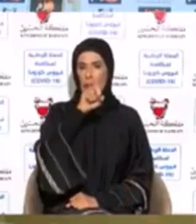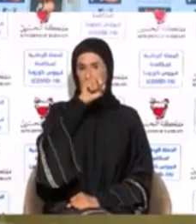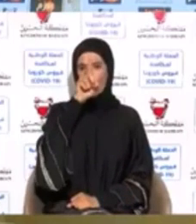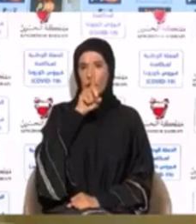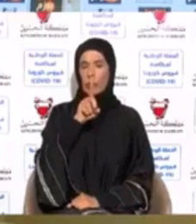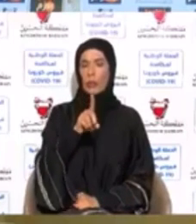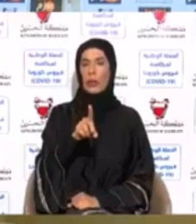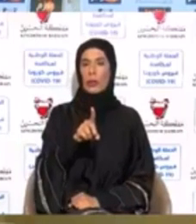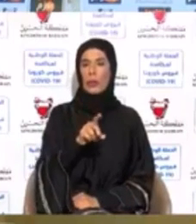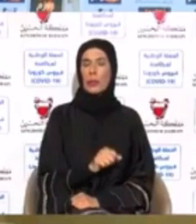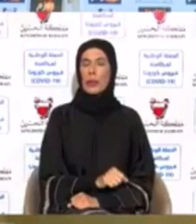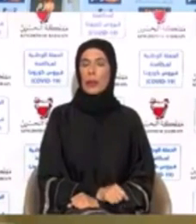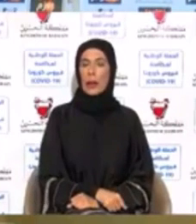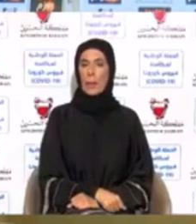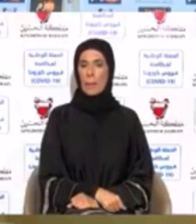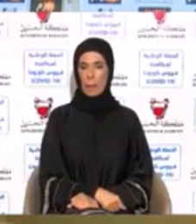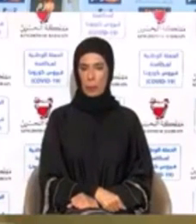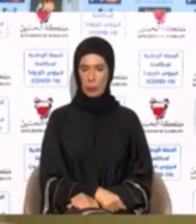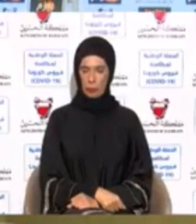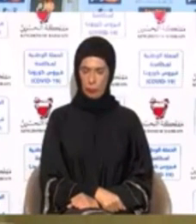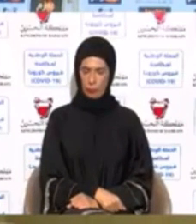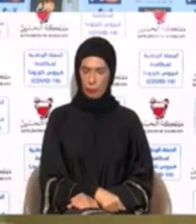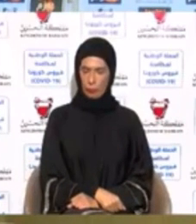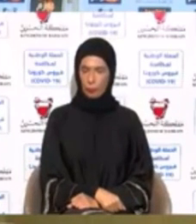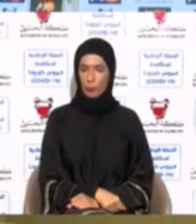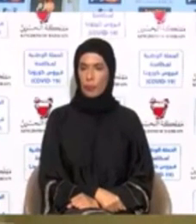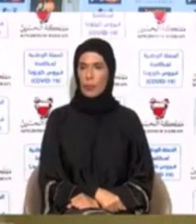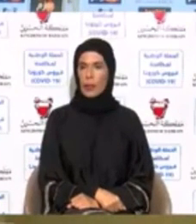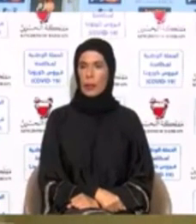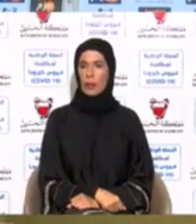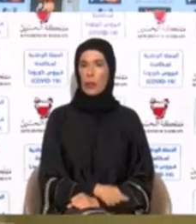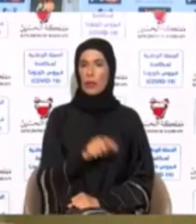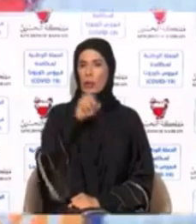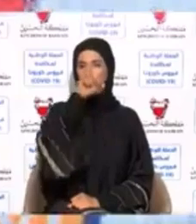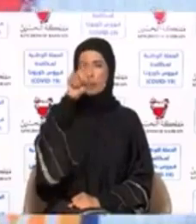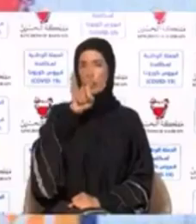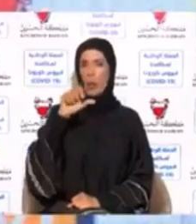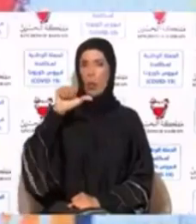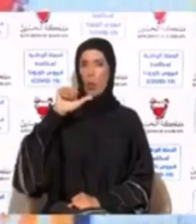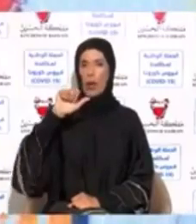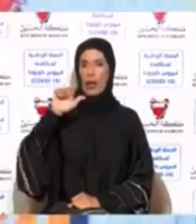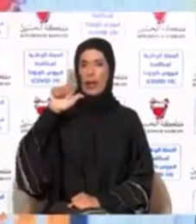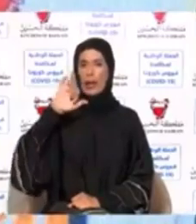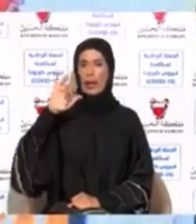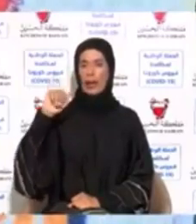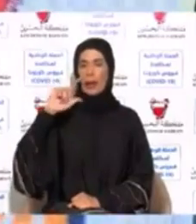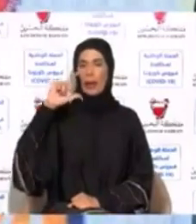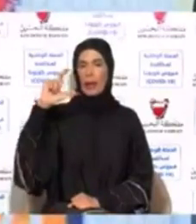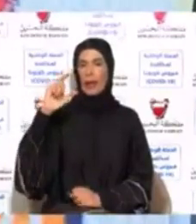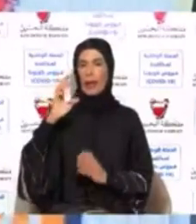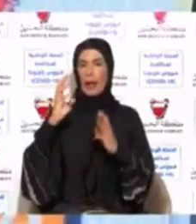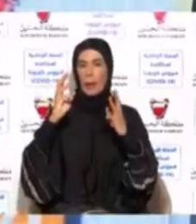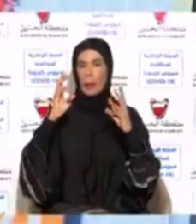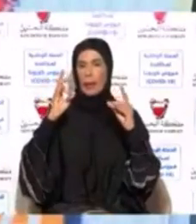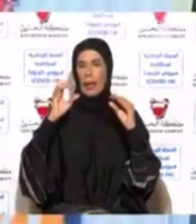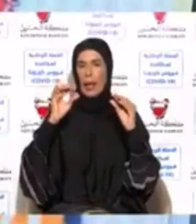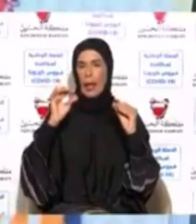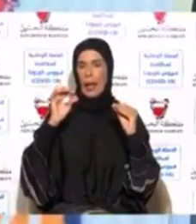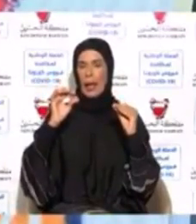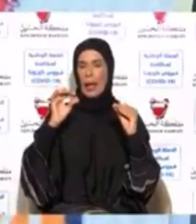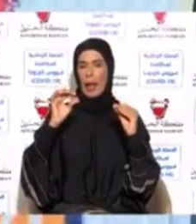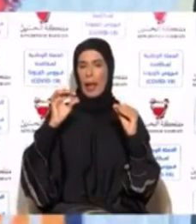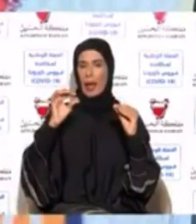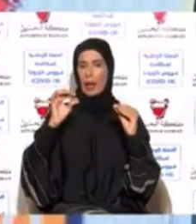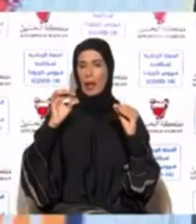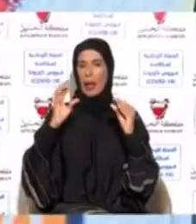سؤال من الصحفية رشا الإبراهيم، صحيفة الجلف نيوز الإماراتية. سؤال للدكتور وايد المانع: بعد الارتفاع الأخير في أعداد المصابين،